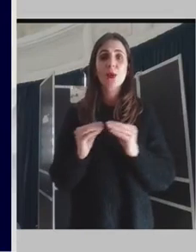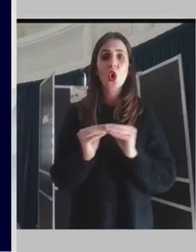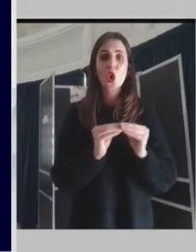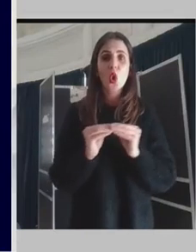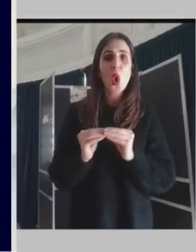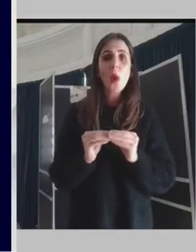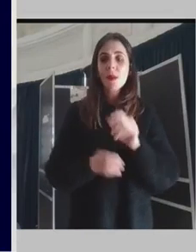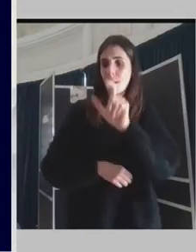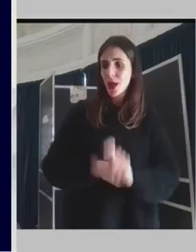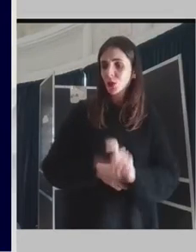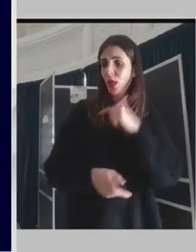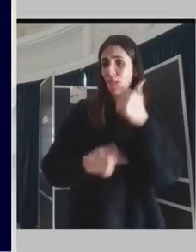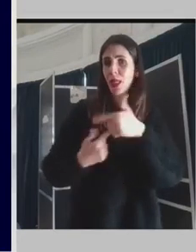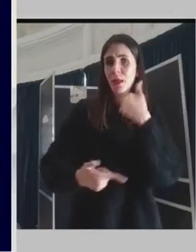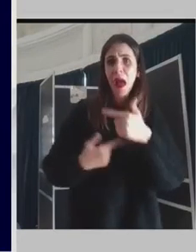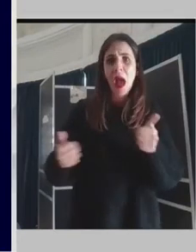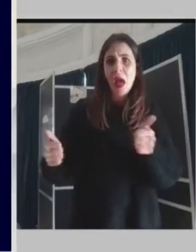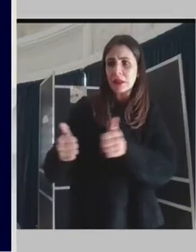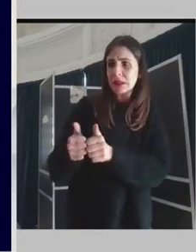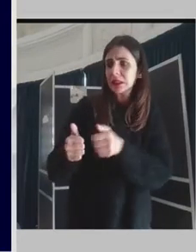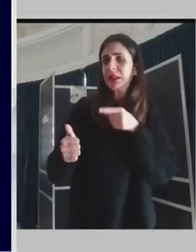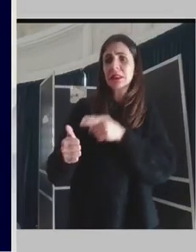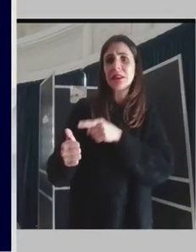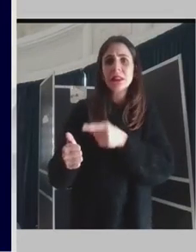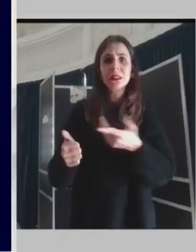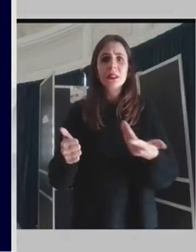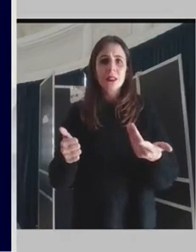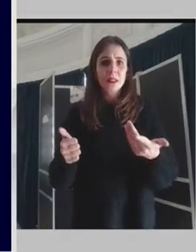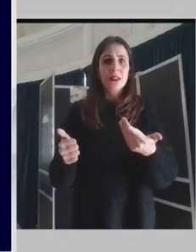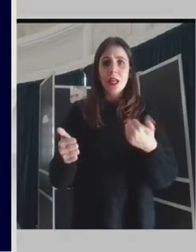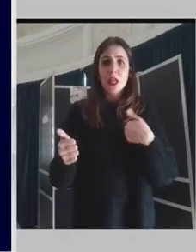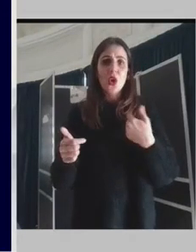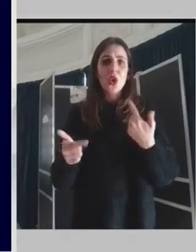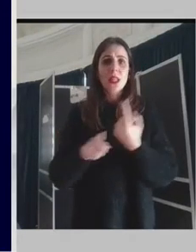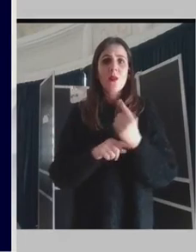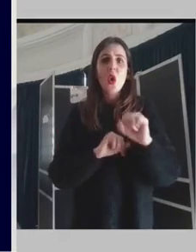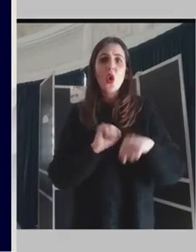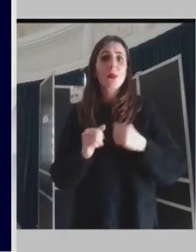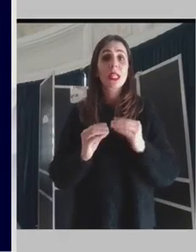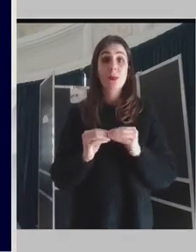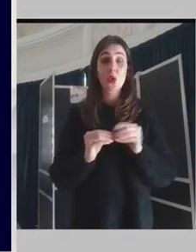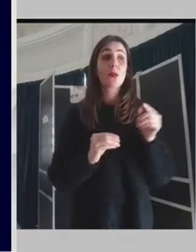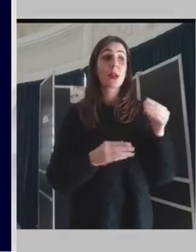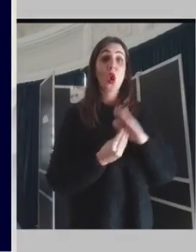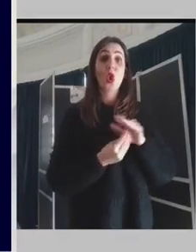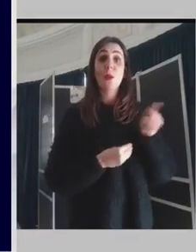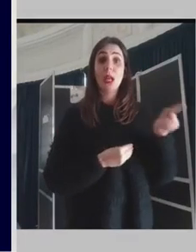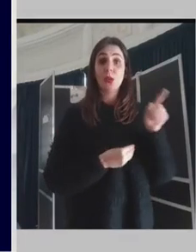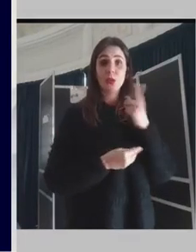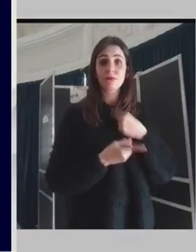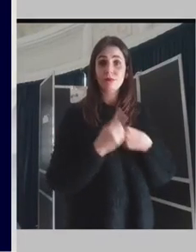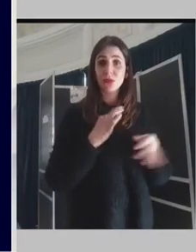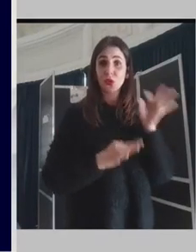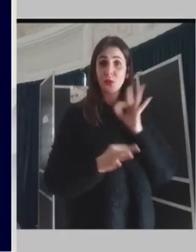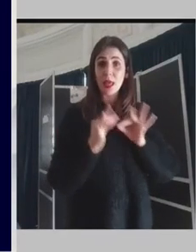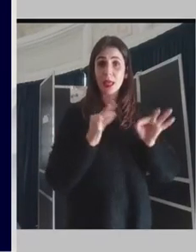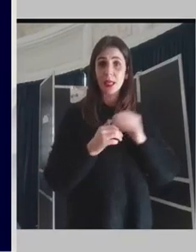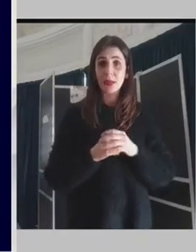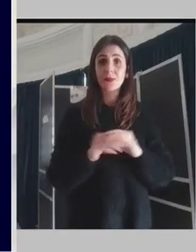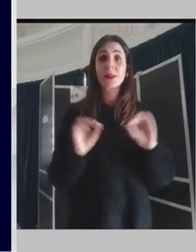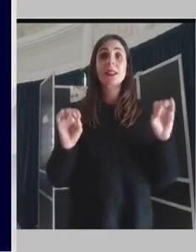alla persona che si trova accanto, che sta facendo la segnalazione dell'emergenza, gli dice cosa fare, quindi se non